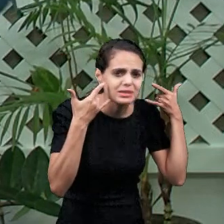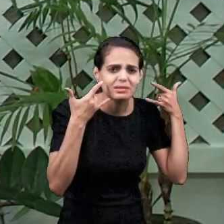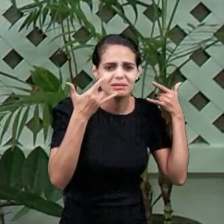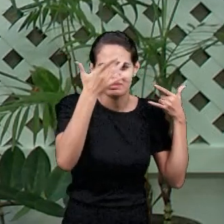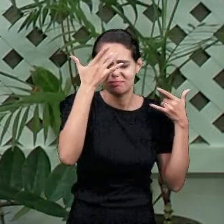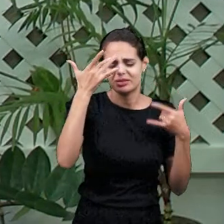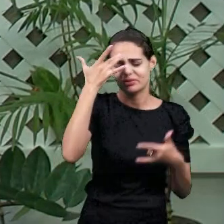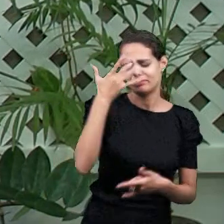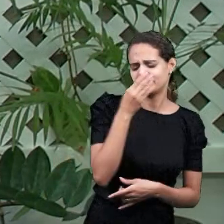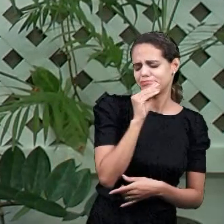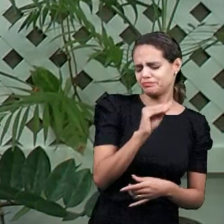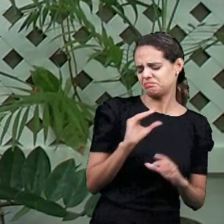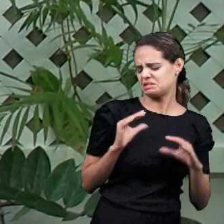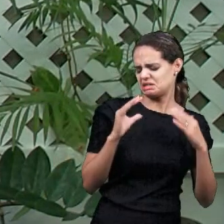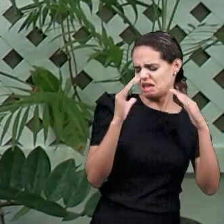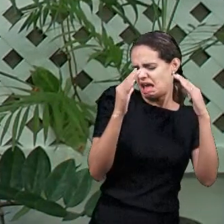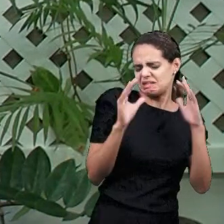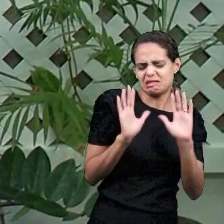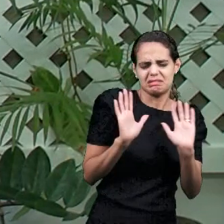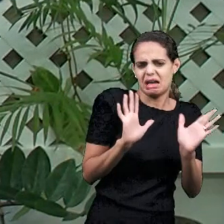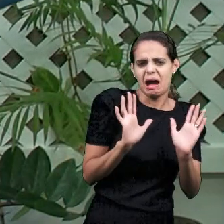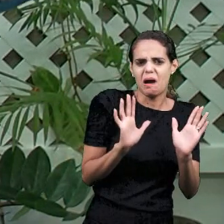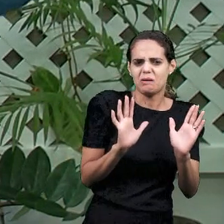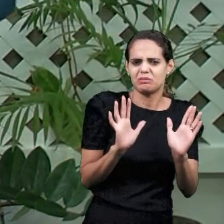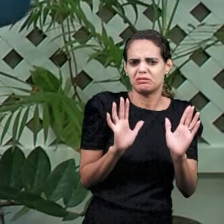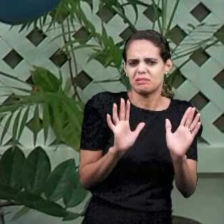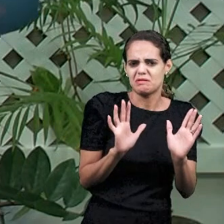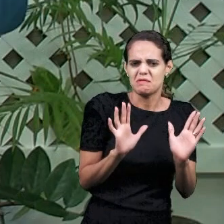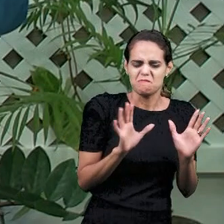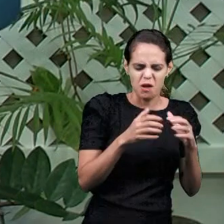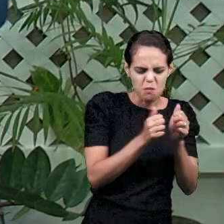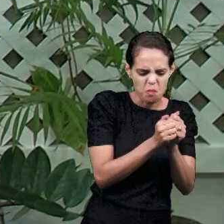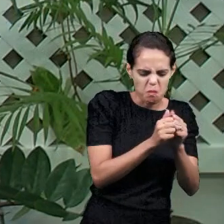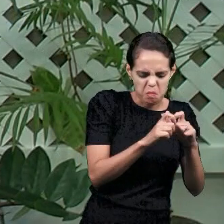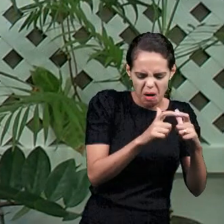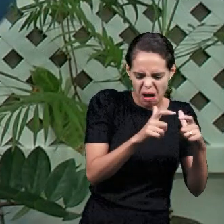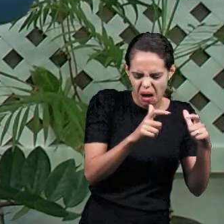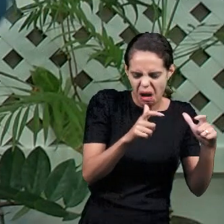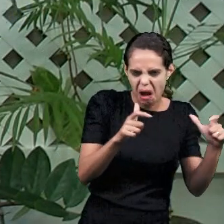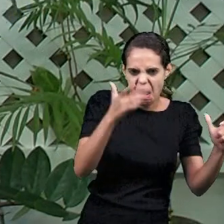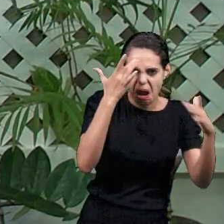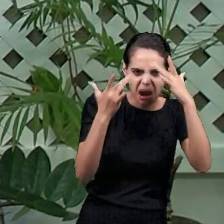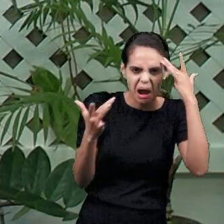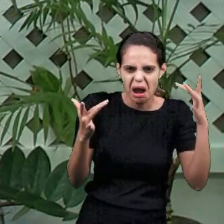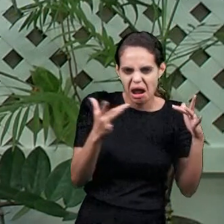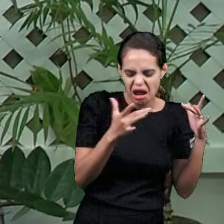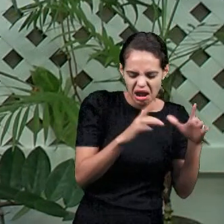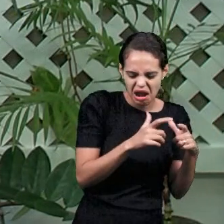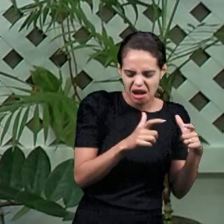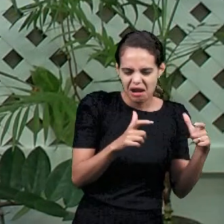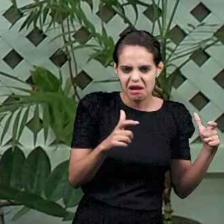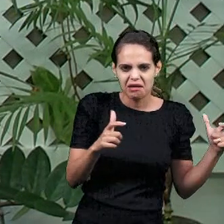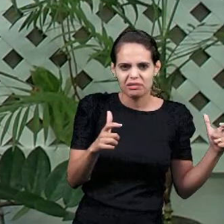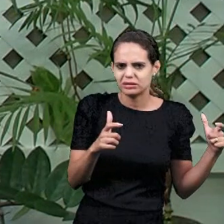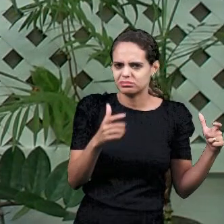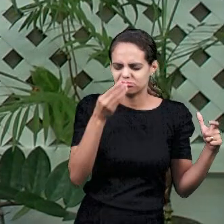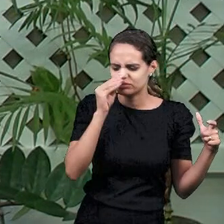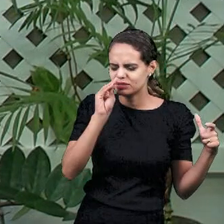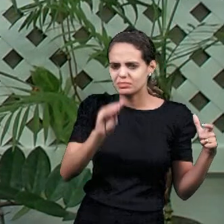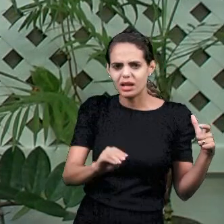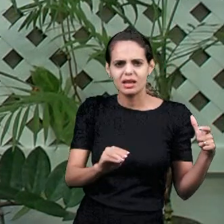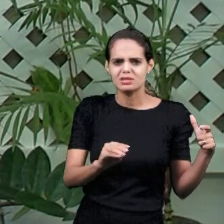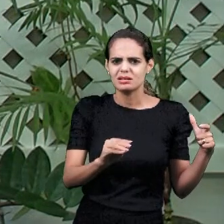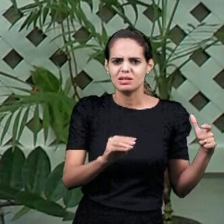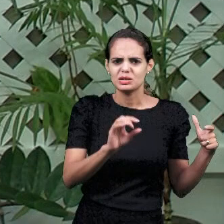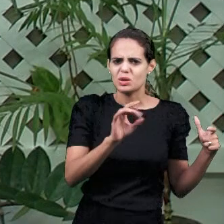que le monde est en train de faire. Mes frères et sœurs, l'Église en ce moment n'a rien à être pressé pour se réunir